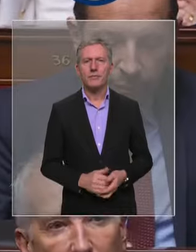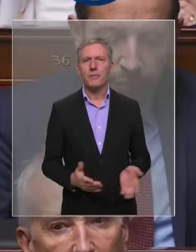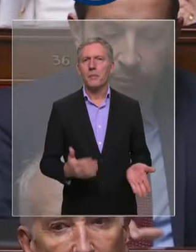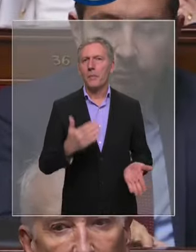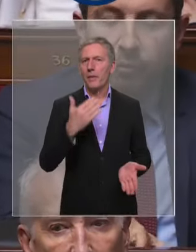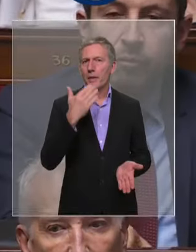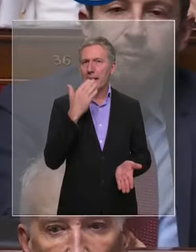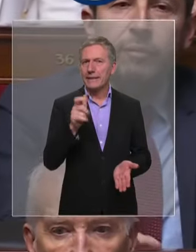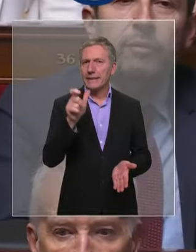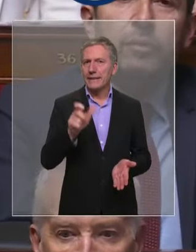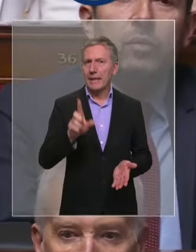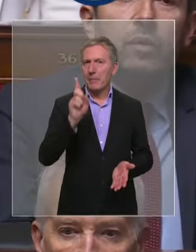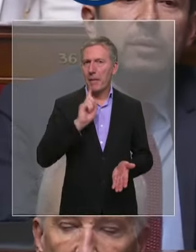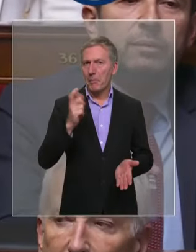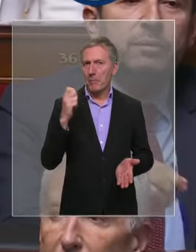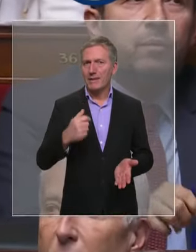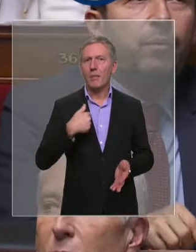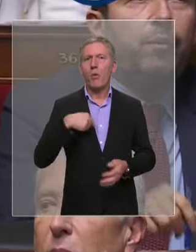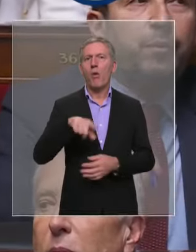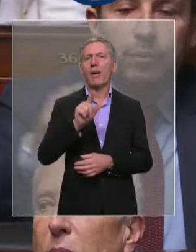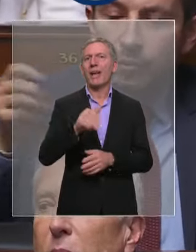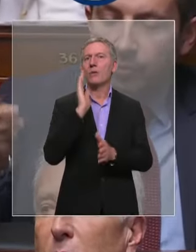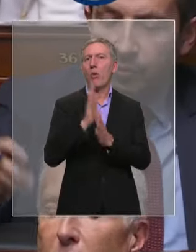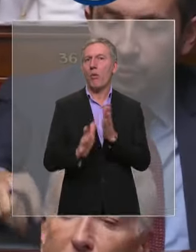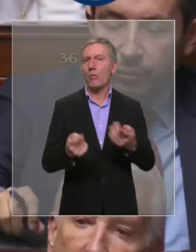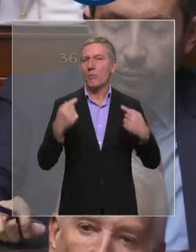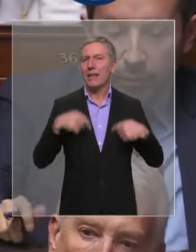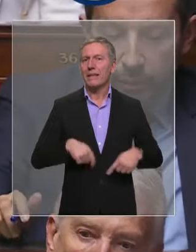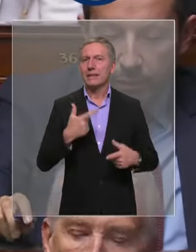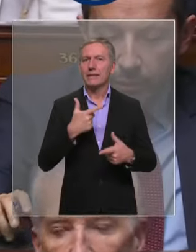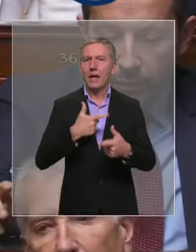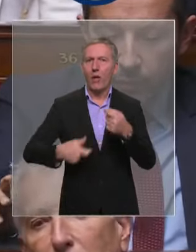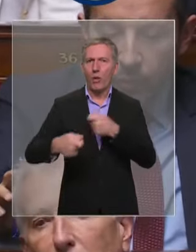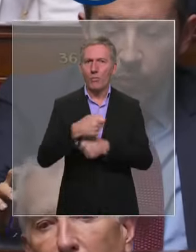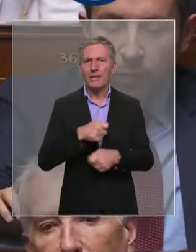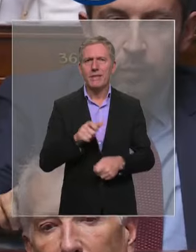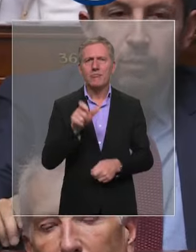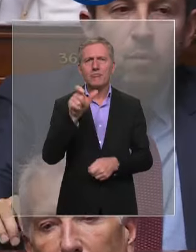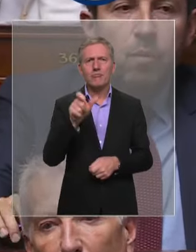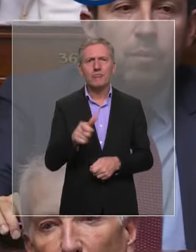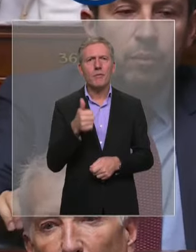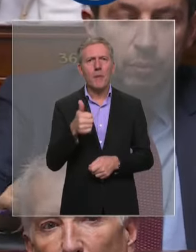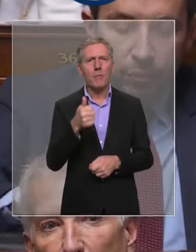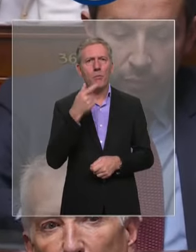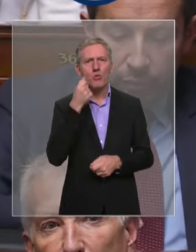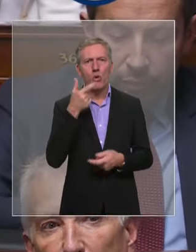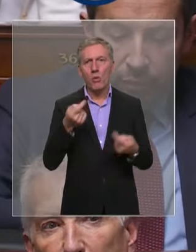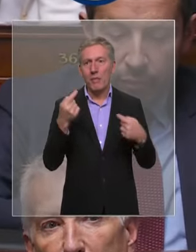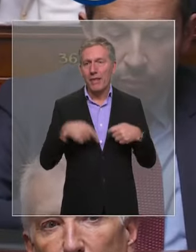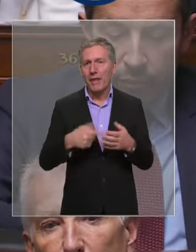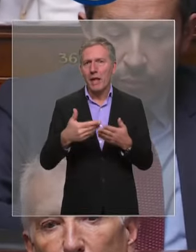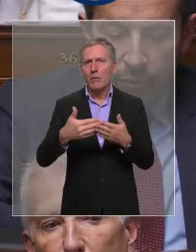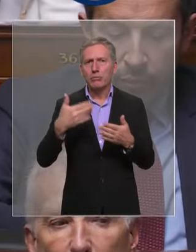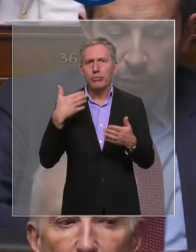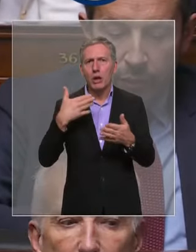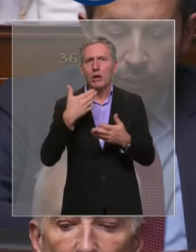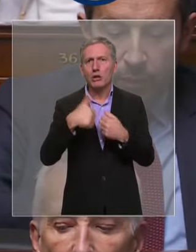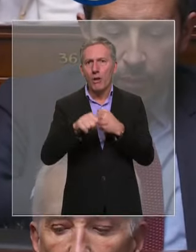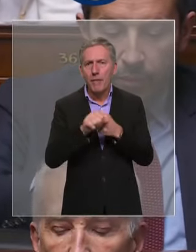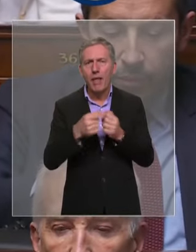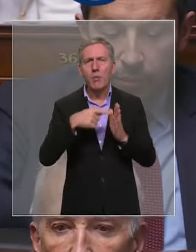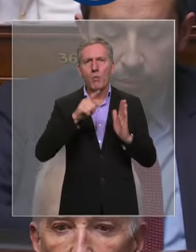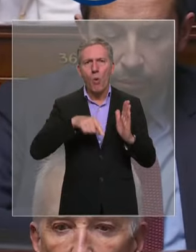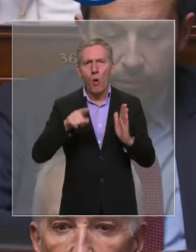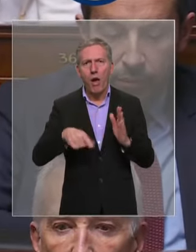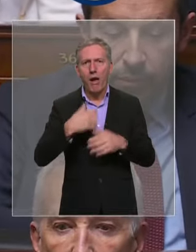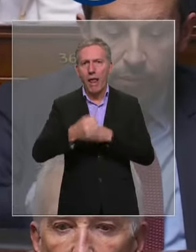Merci Madame la Présidente. Ma question s'adresse au ministre de l'Économie. Monsieur le ministre, les semaines, les mois et les années se suivent et se ressemblent